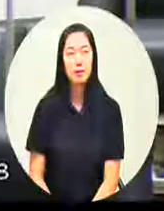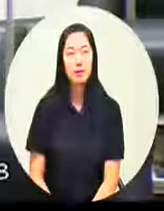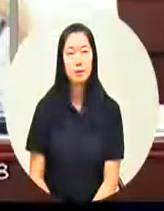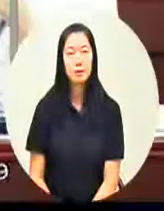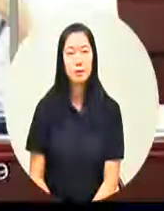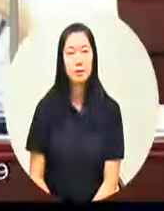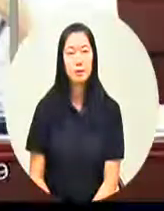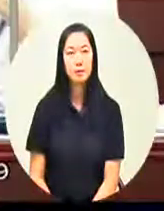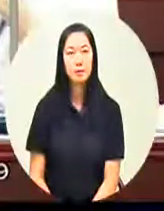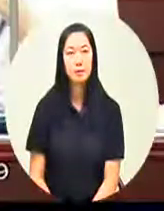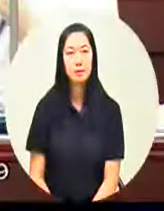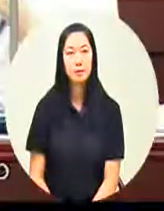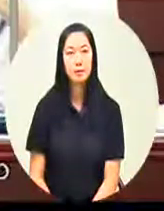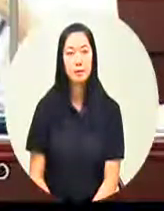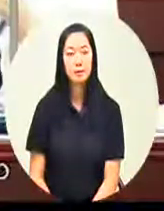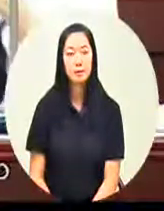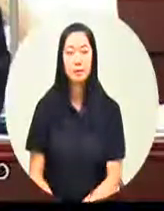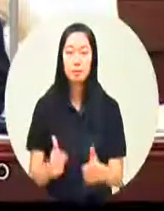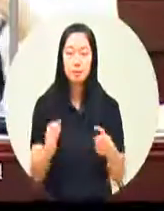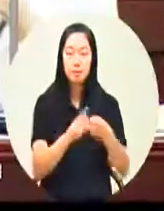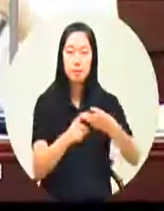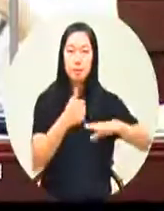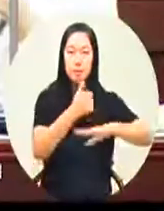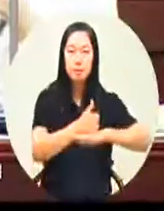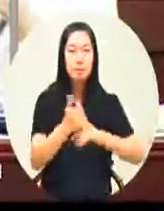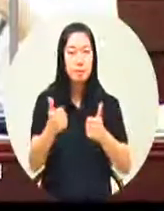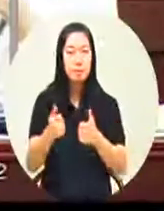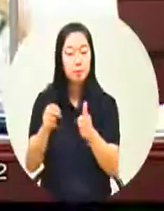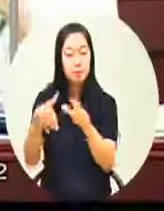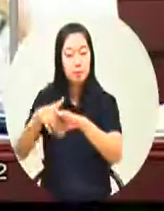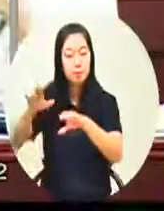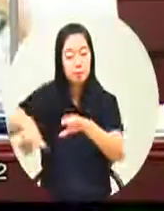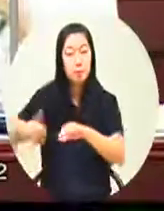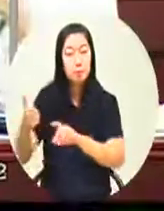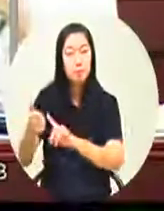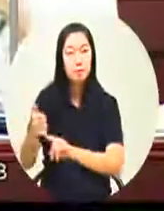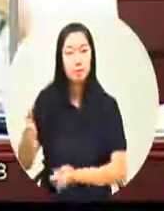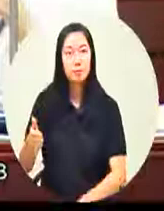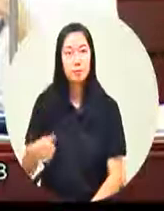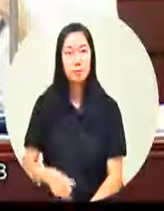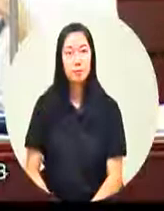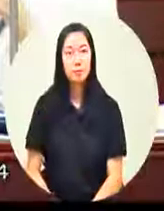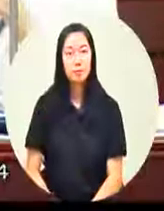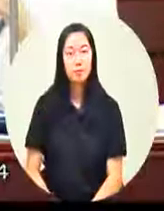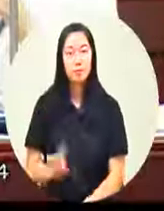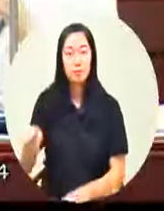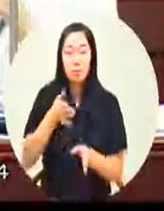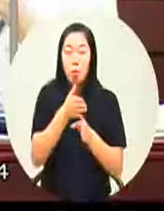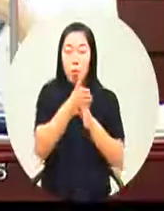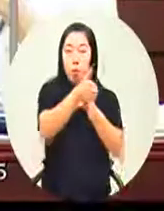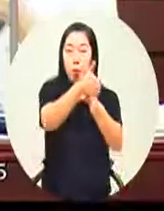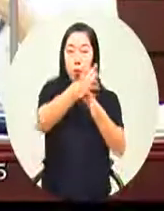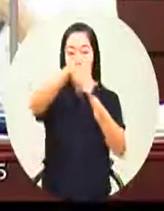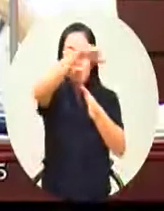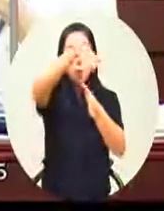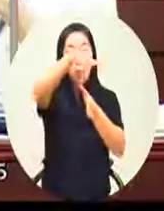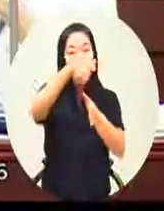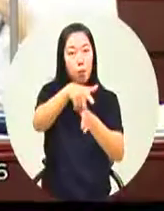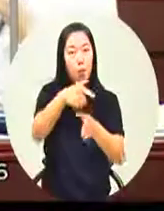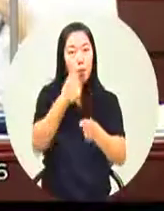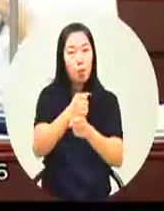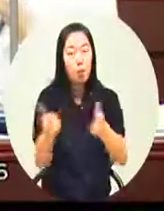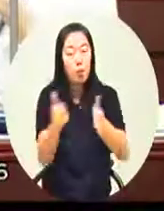陈局长请答复。 好，谢谢主席，谢谢刘议员哈。刘议员指的是我们开顶式的双层公共巴士。 对，对，坐的人